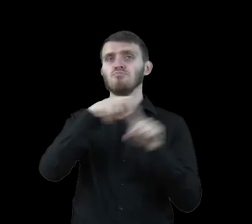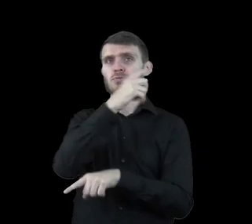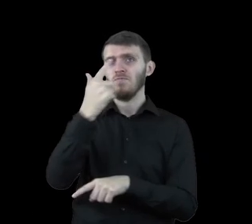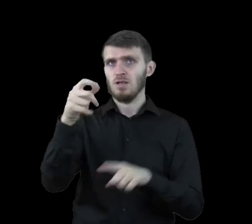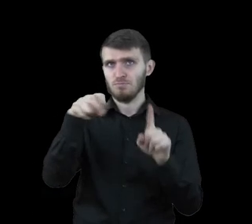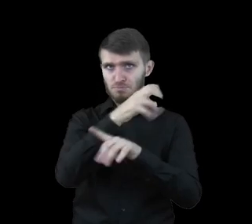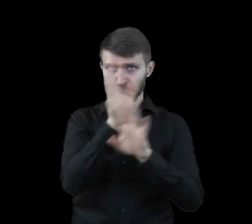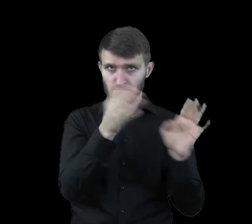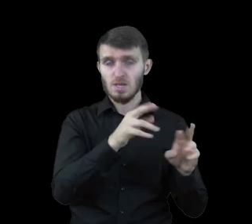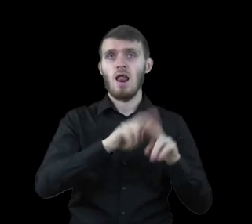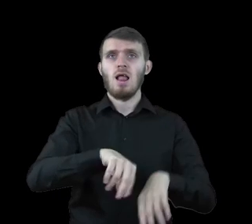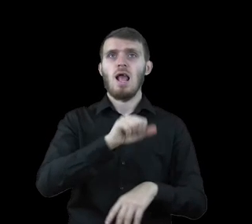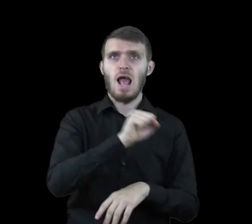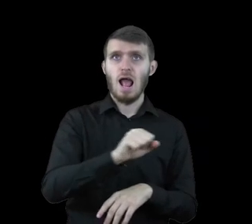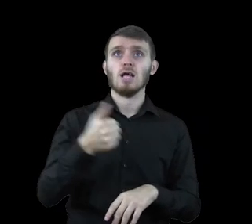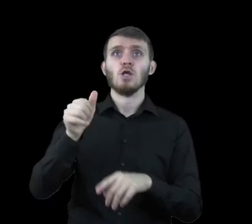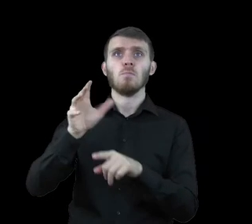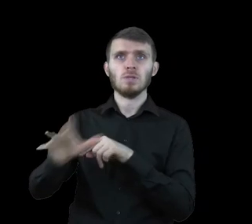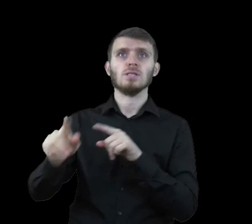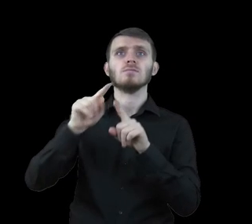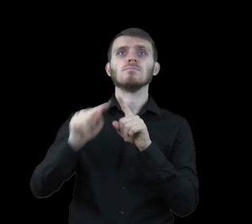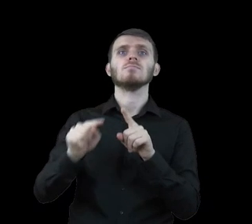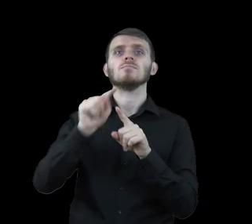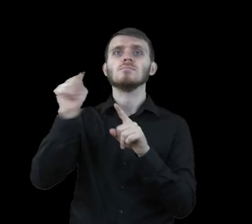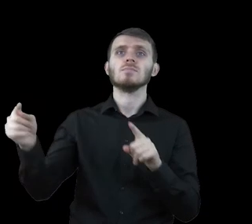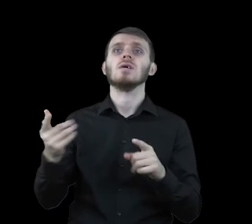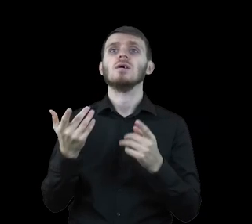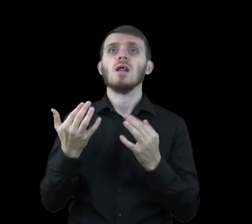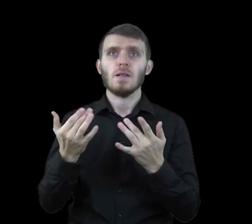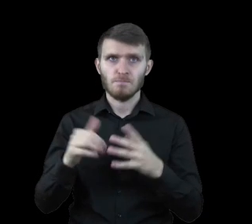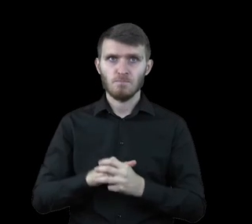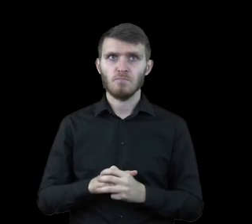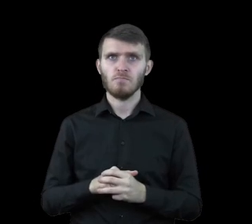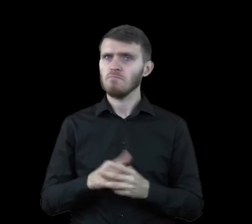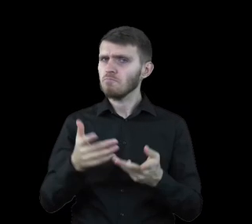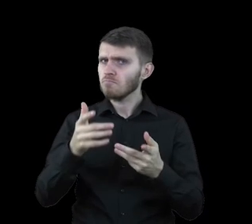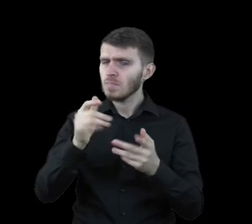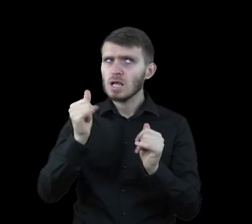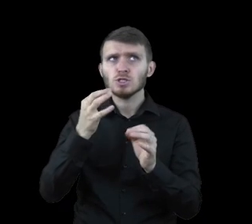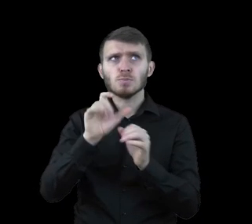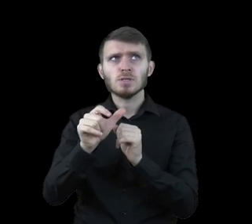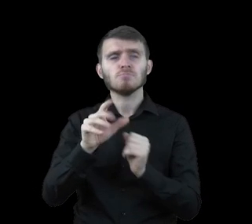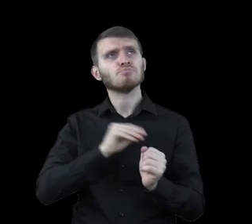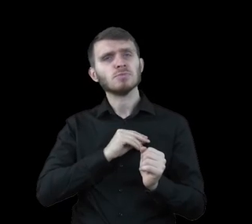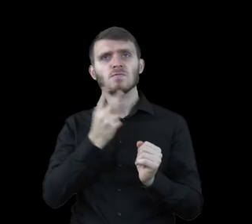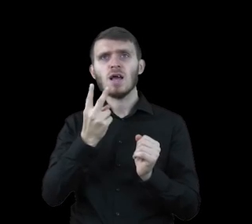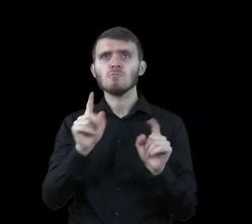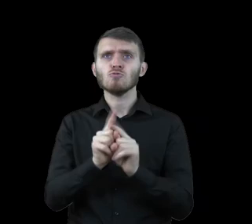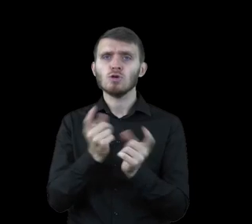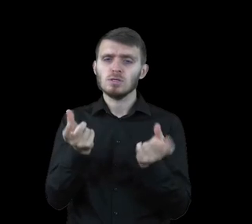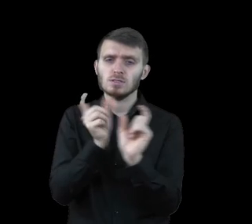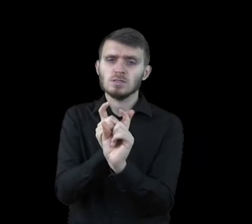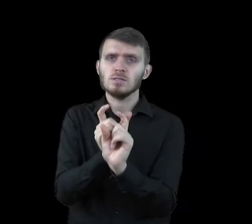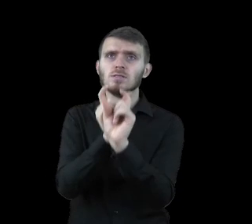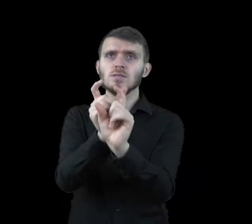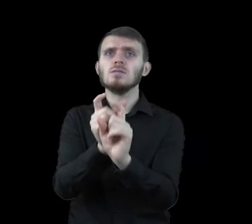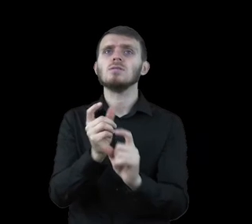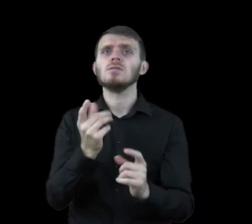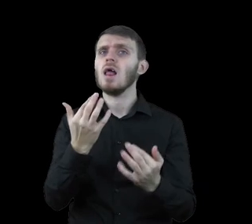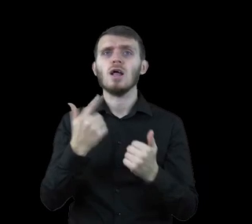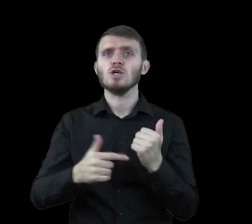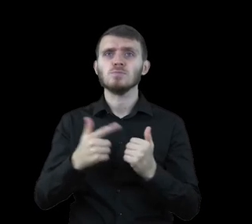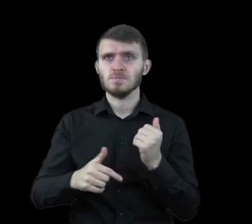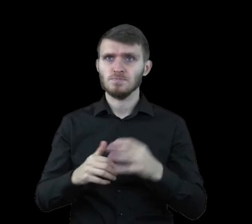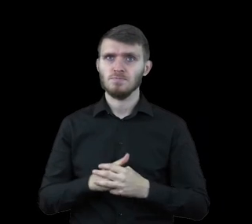jak sprawdzić, czy istnieje taka tutaj liczba, która podniesiona do kwadratu da nam 115? No najlepiej